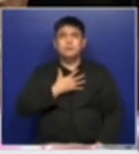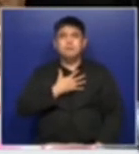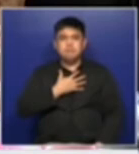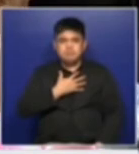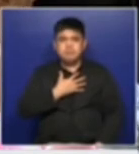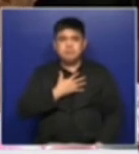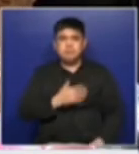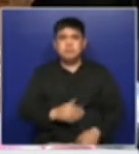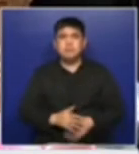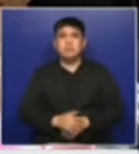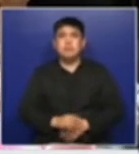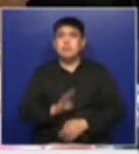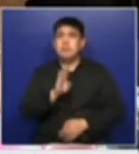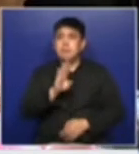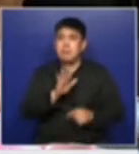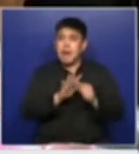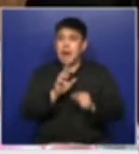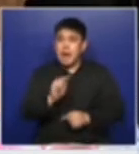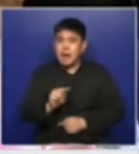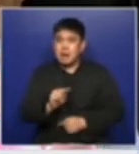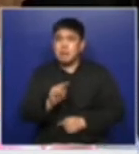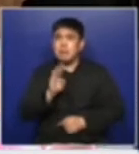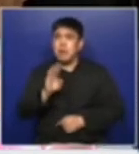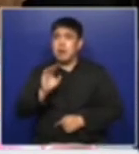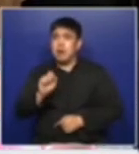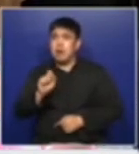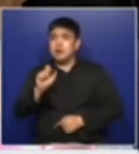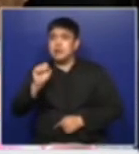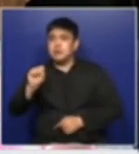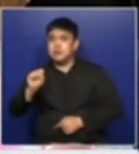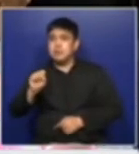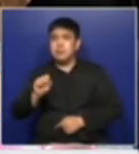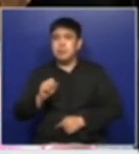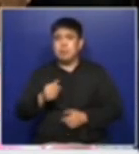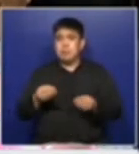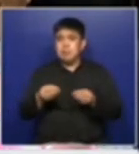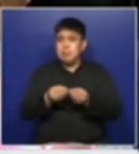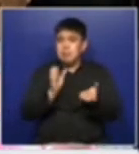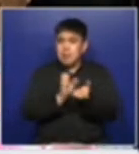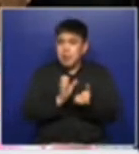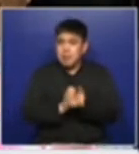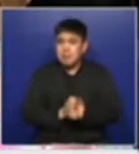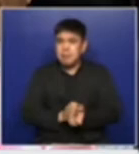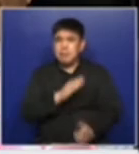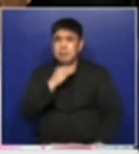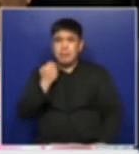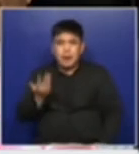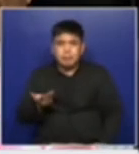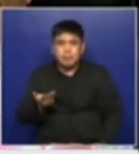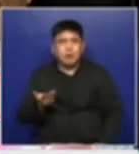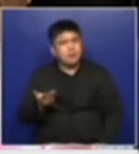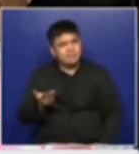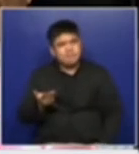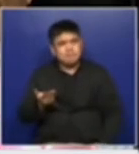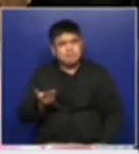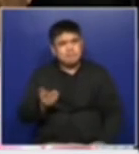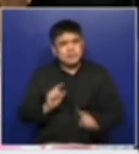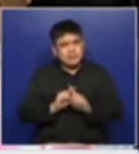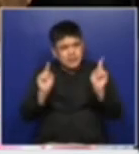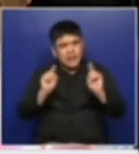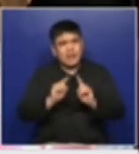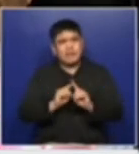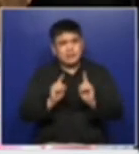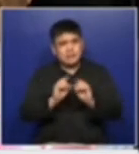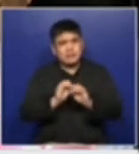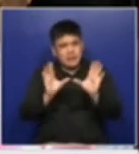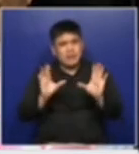านบอสบ่อนบาปบริหารตัวชี้วัดชัดเจนบันทึก